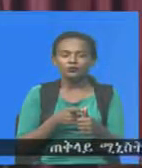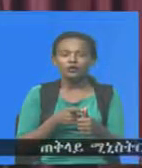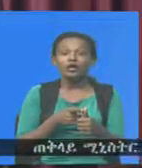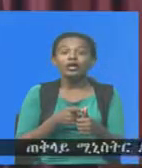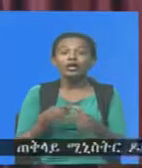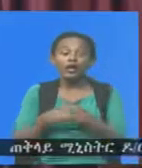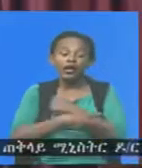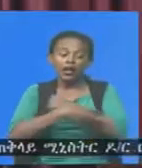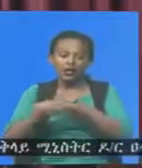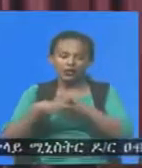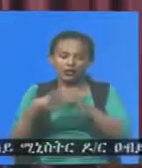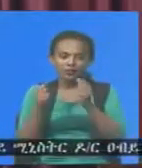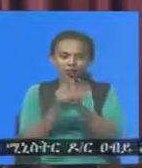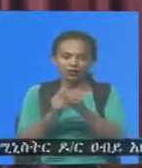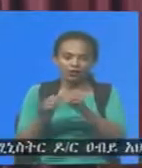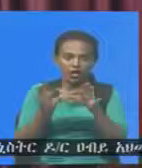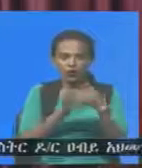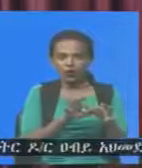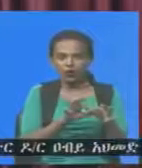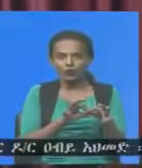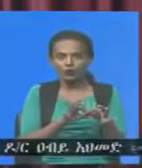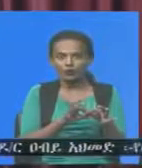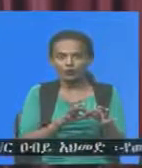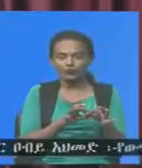ከሌብነት ጋር ተያይዞ